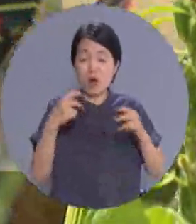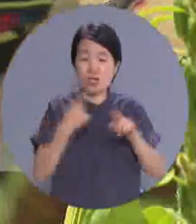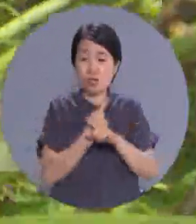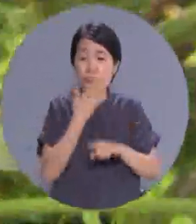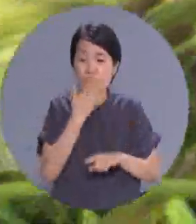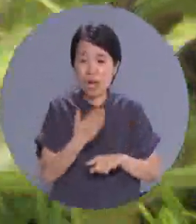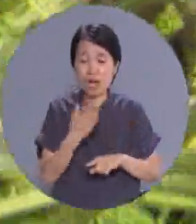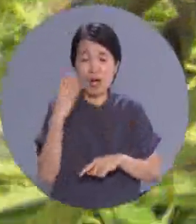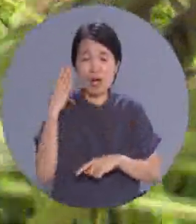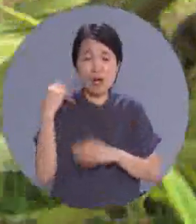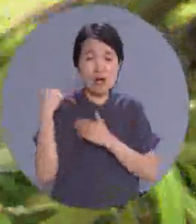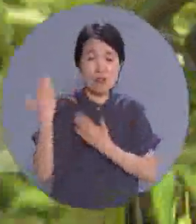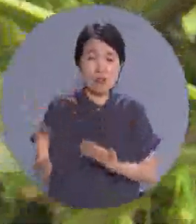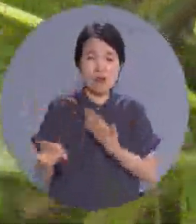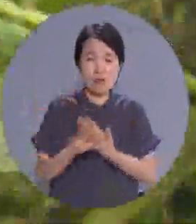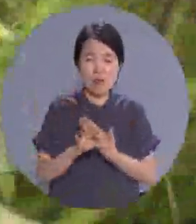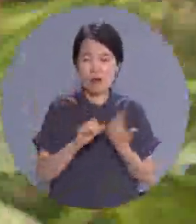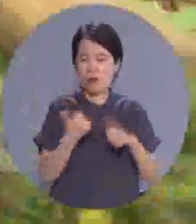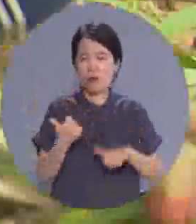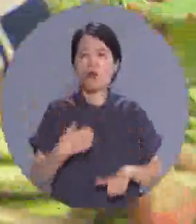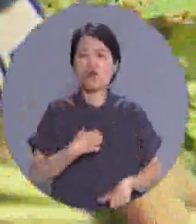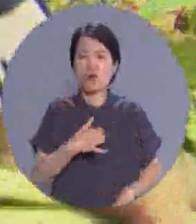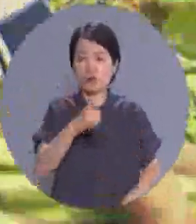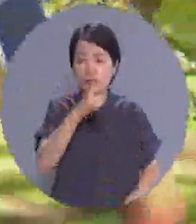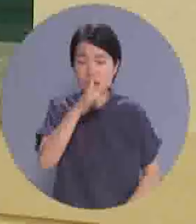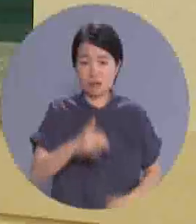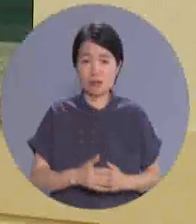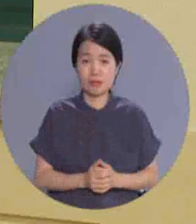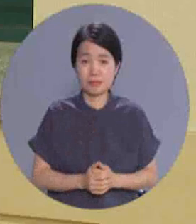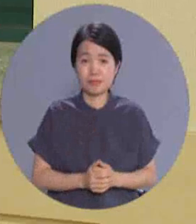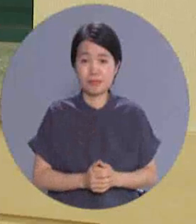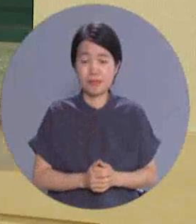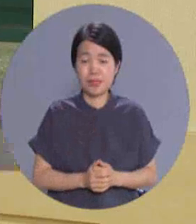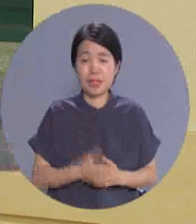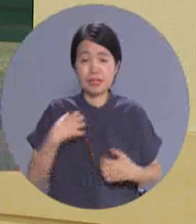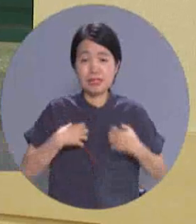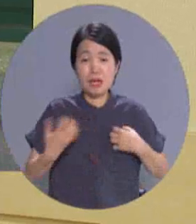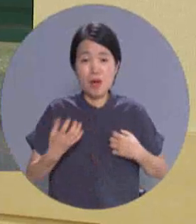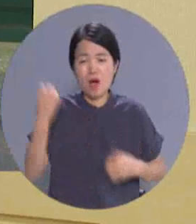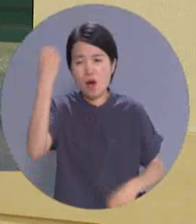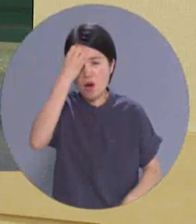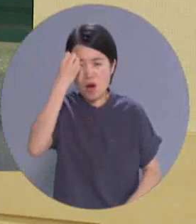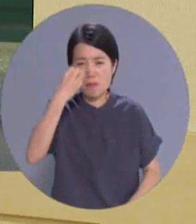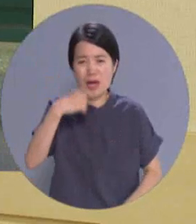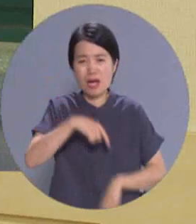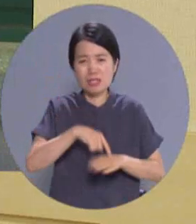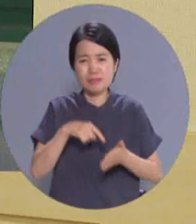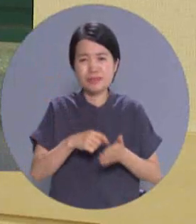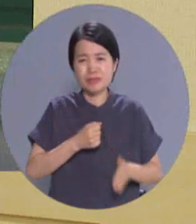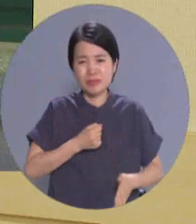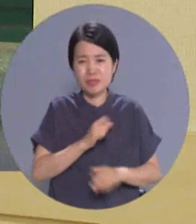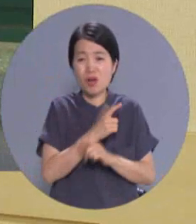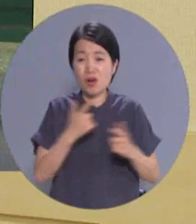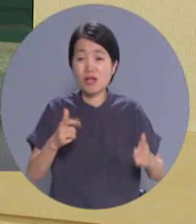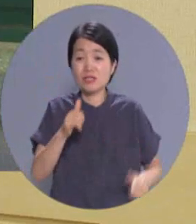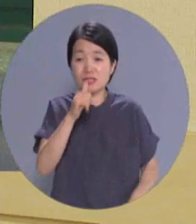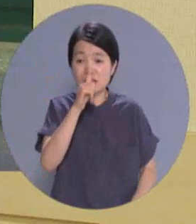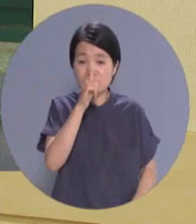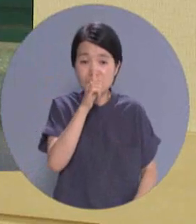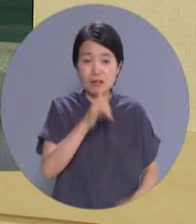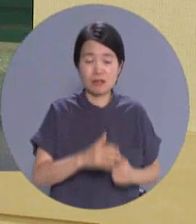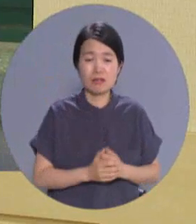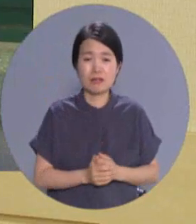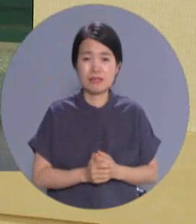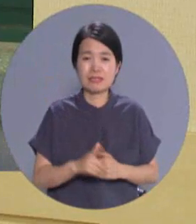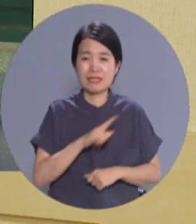사망으로도 이어질 수 있어 우리가 필요합니다 나타날 수 있는 증상은 어지러움 가슴 답답함 여러가지 증상들이 나타날 수